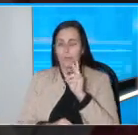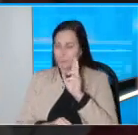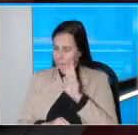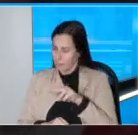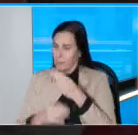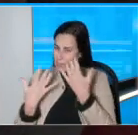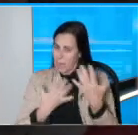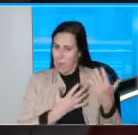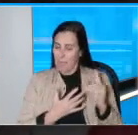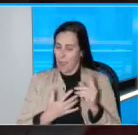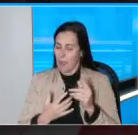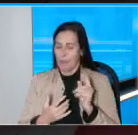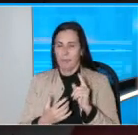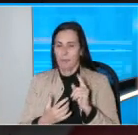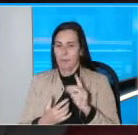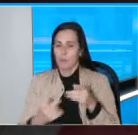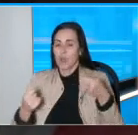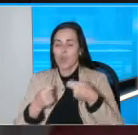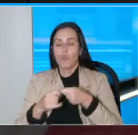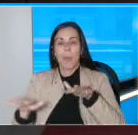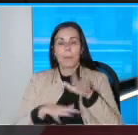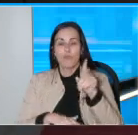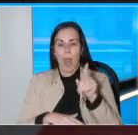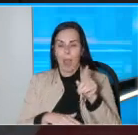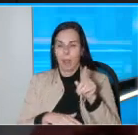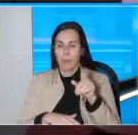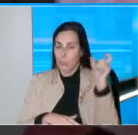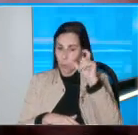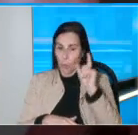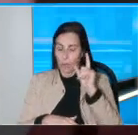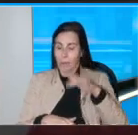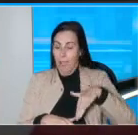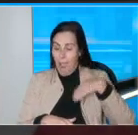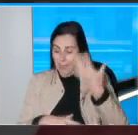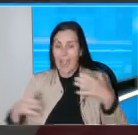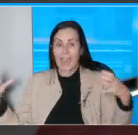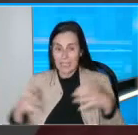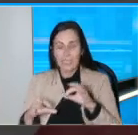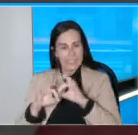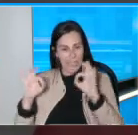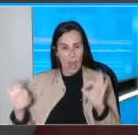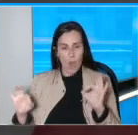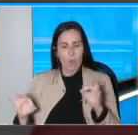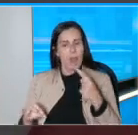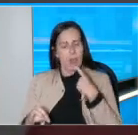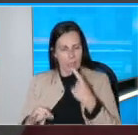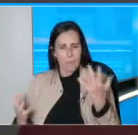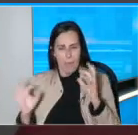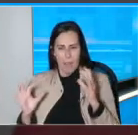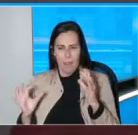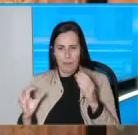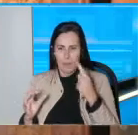כלי תקשורת קרובים יותר לממשלה שכמה זמן אחרי העצרת עצמה התחילו לספר את הסיפור